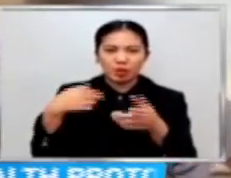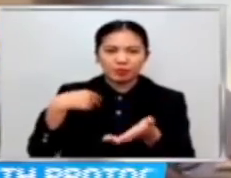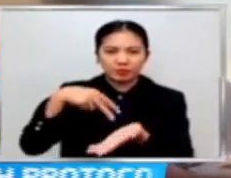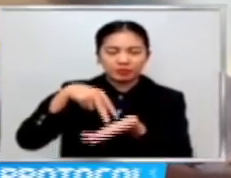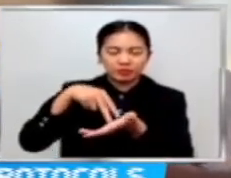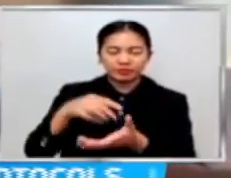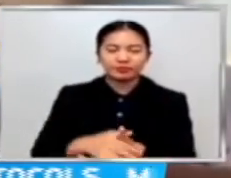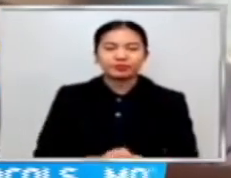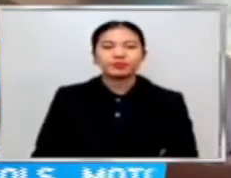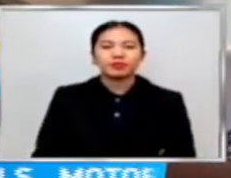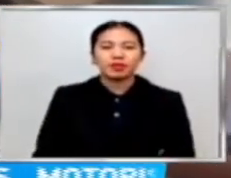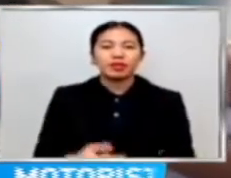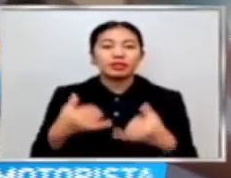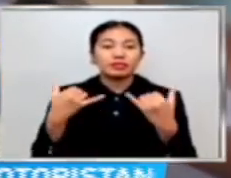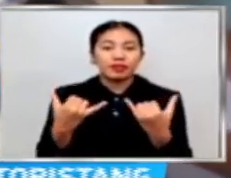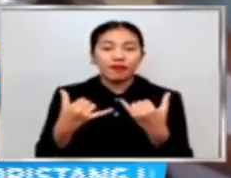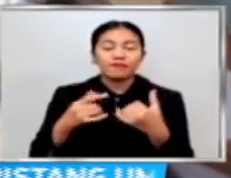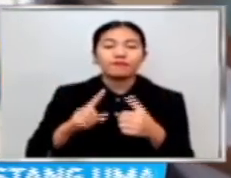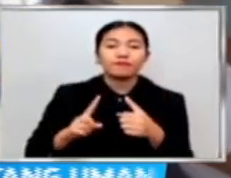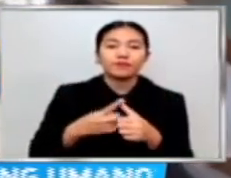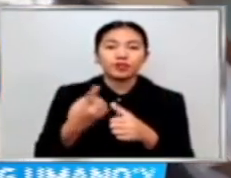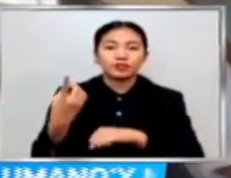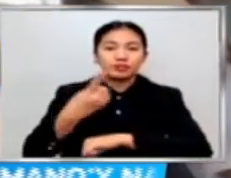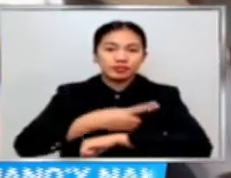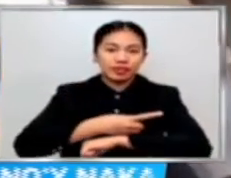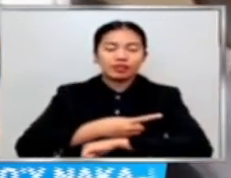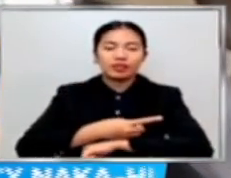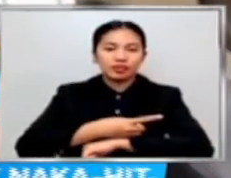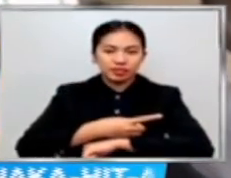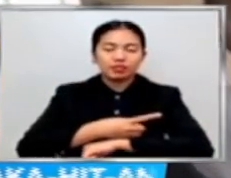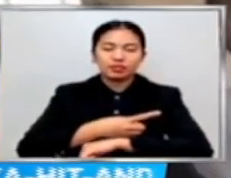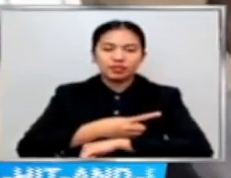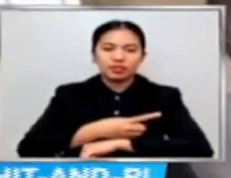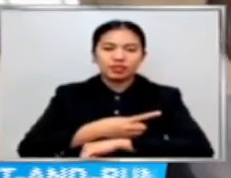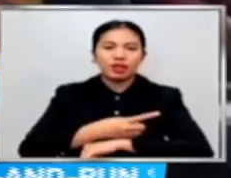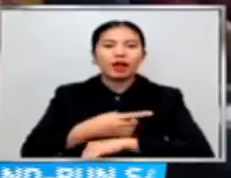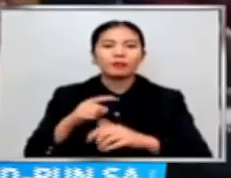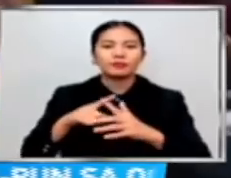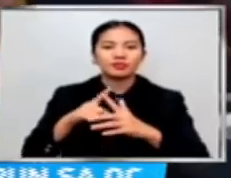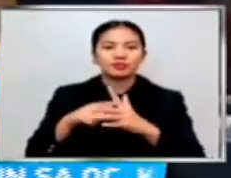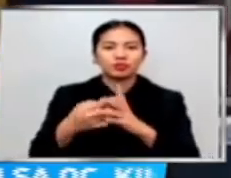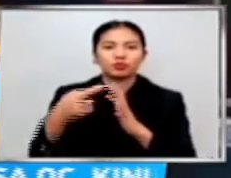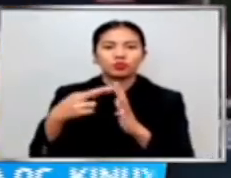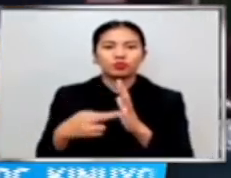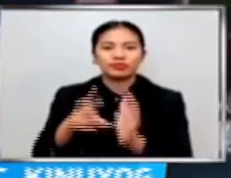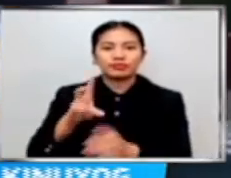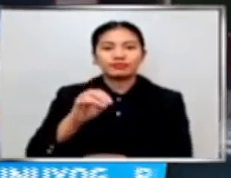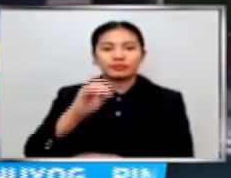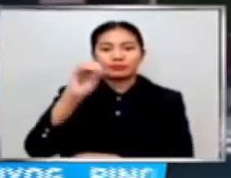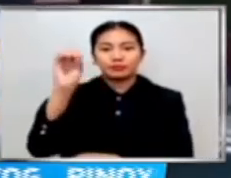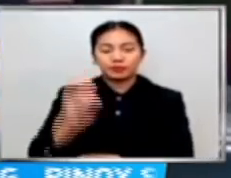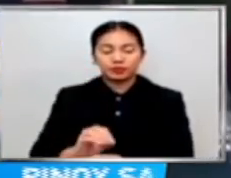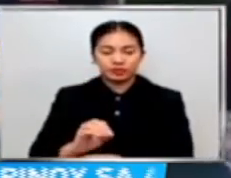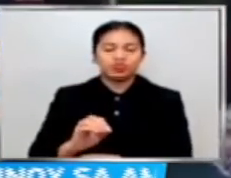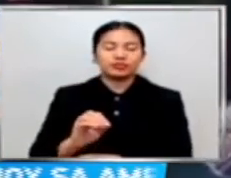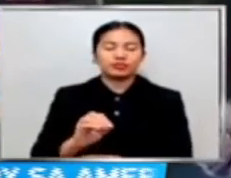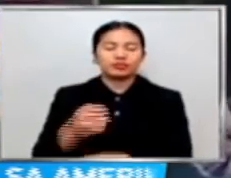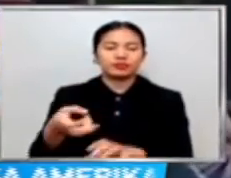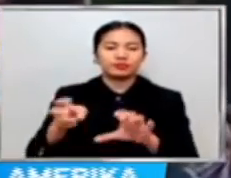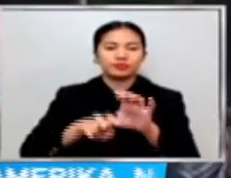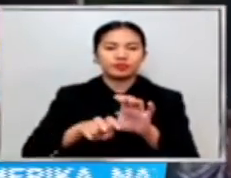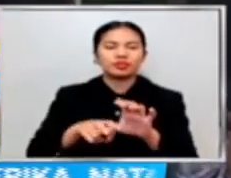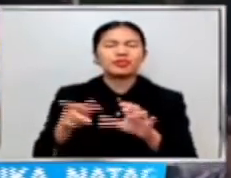70% passenger capacity, pinalaan muna nila ang mga pampublikong sasakyan. Ito ay upang bigyan ng pagkakataon ng mga driver at konduktor